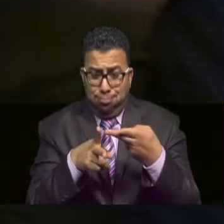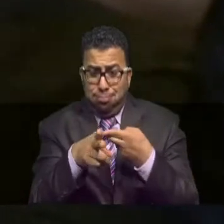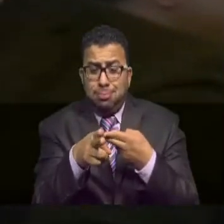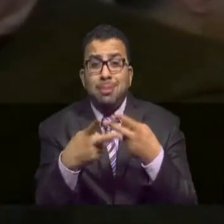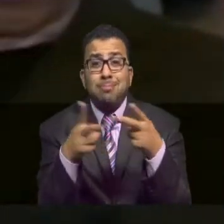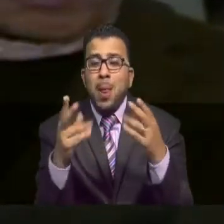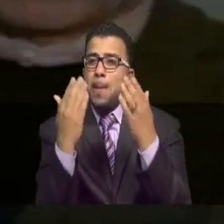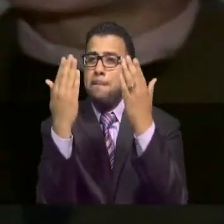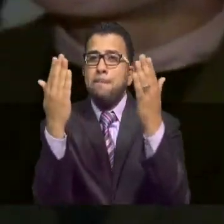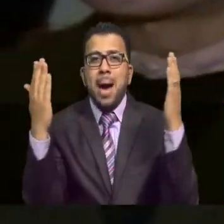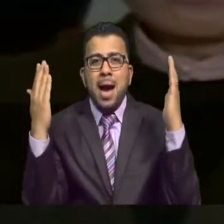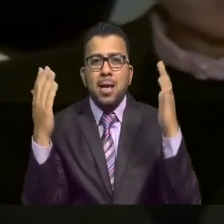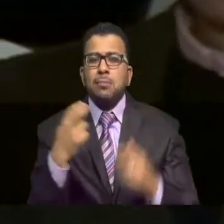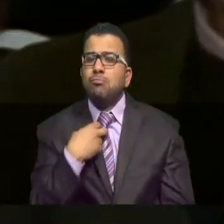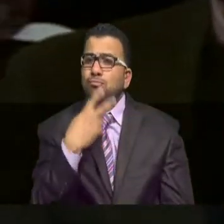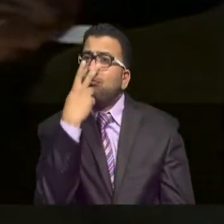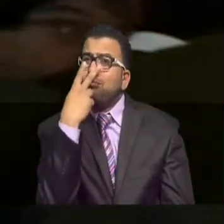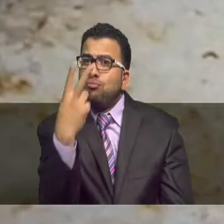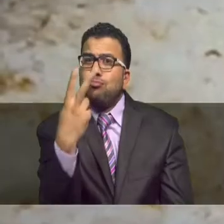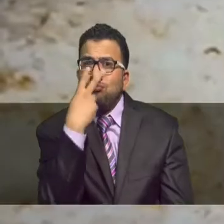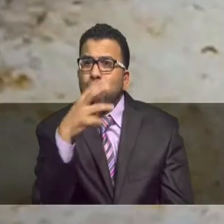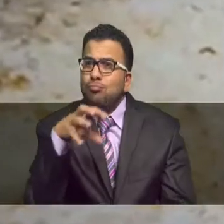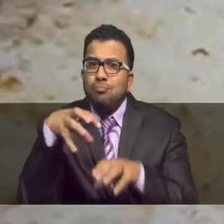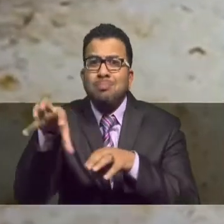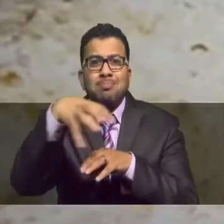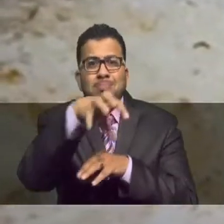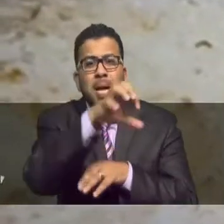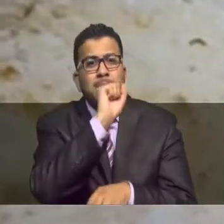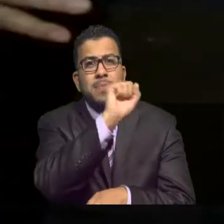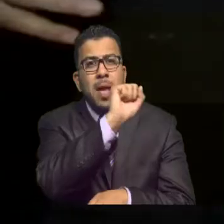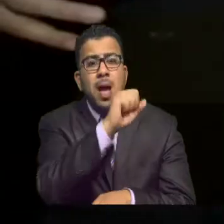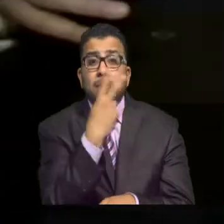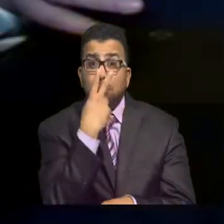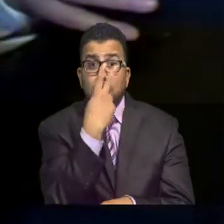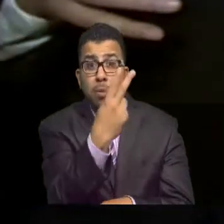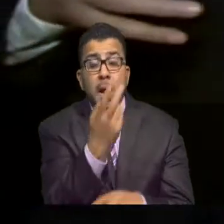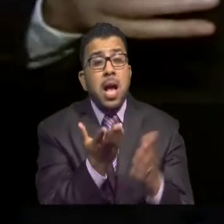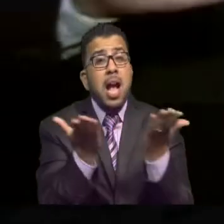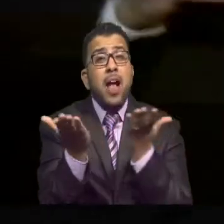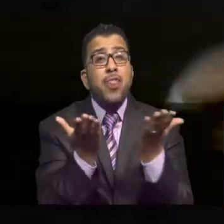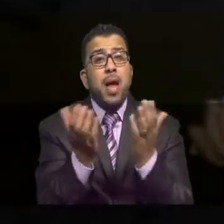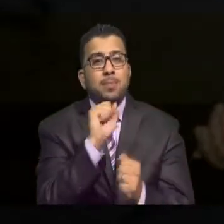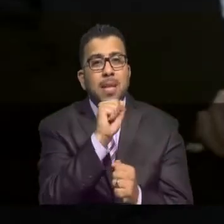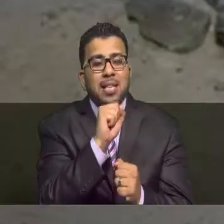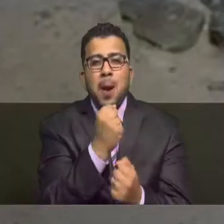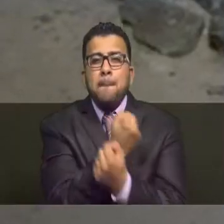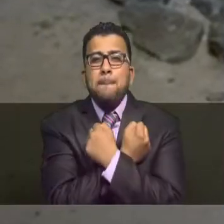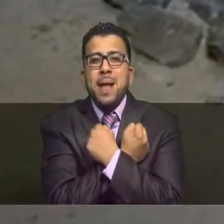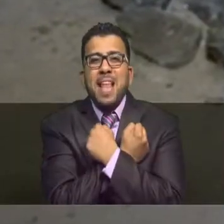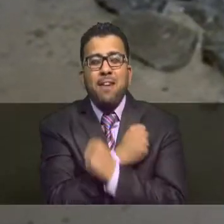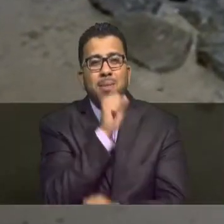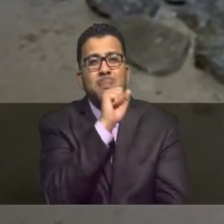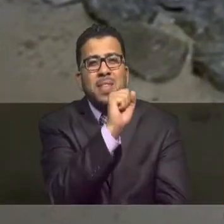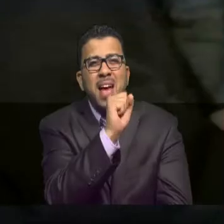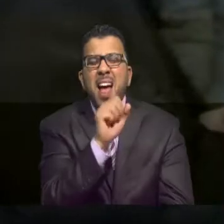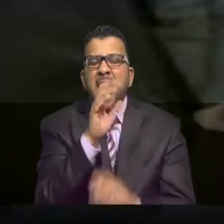المعرض. تفقد المشاركون أروقة المعرض الذي أفردت له إدارة المتحف الوطني